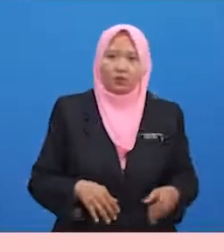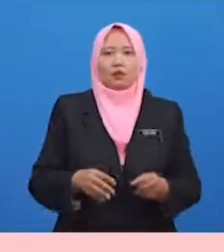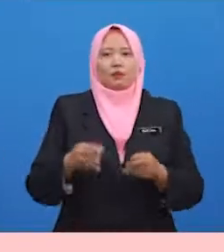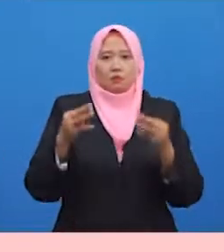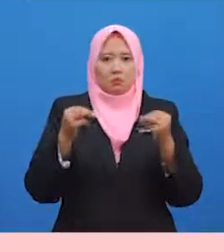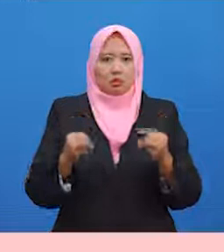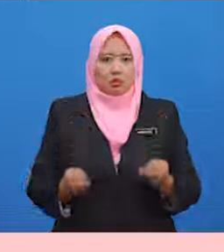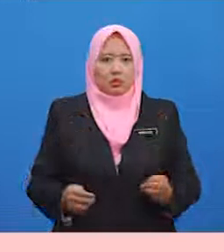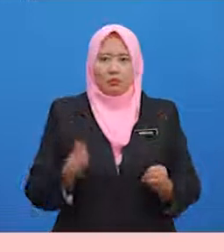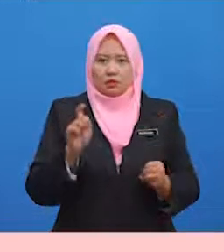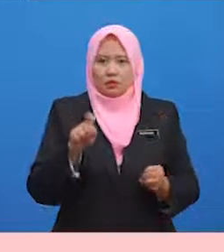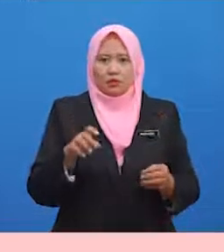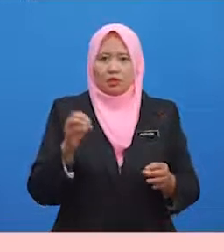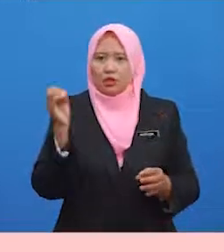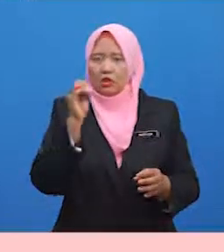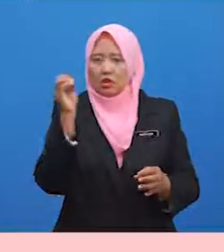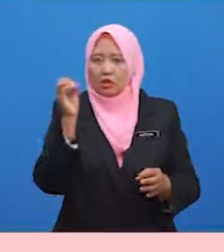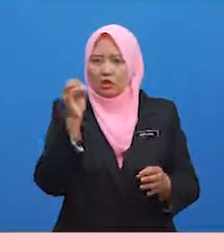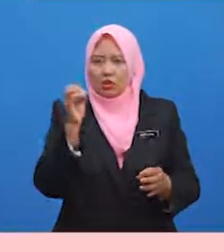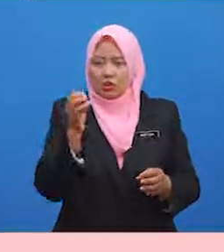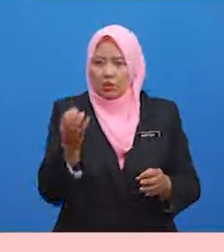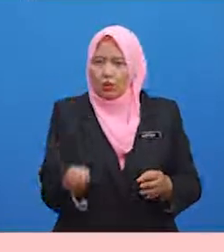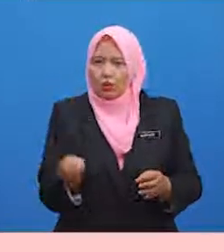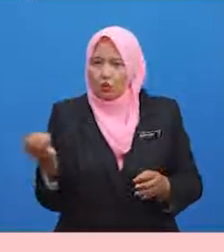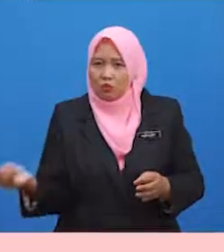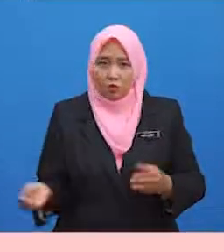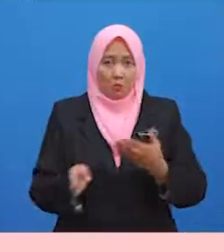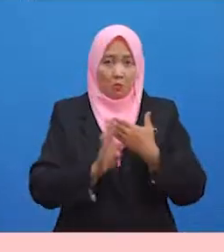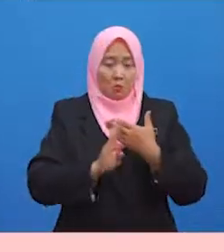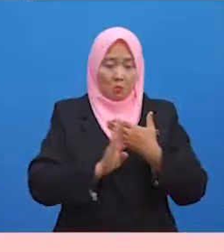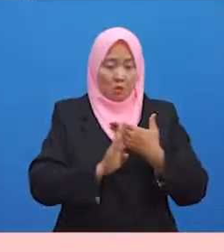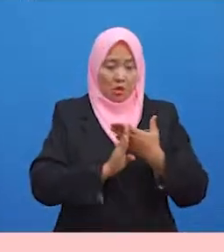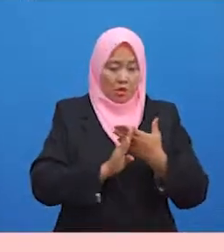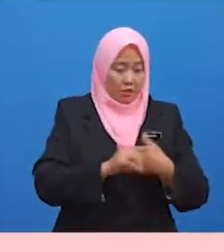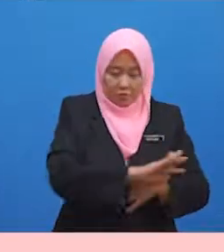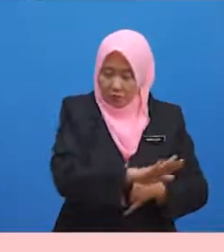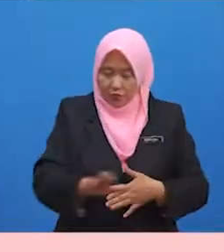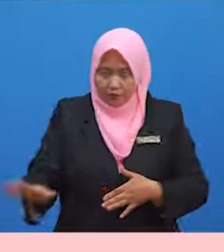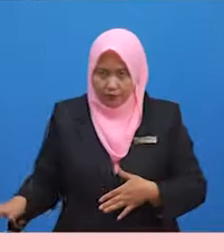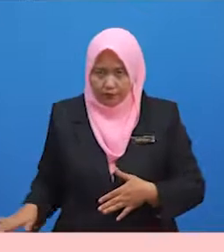seperti tiada objek-objek berbahaya berada berdekatan.